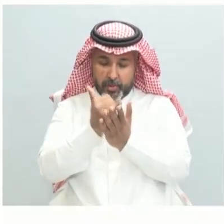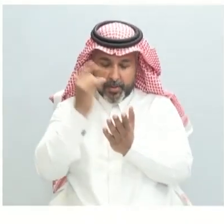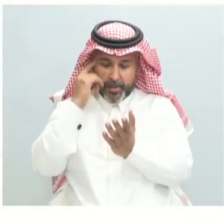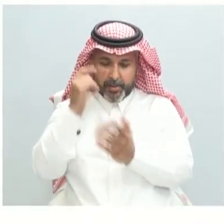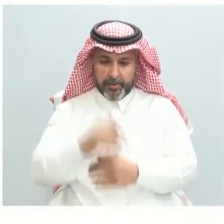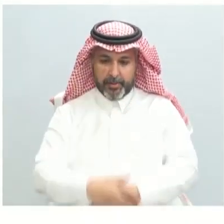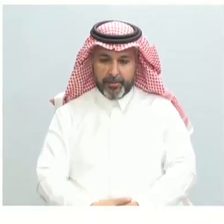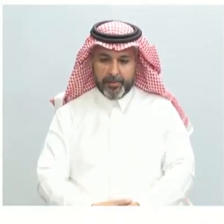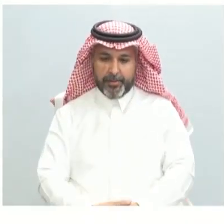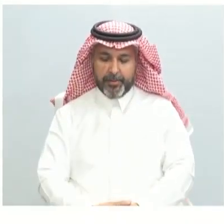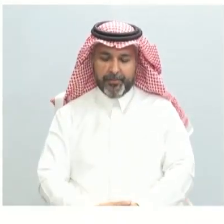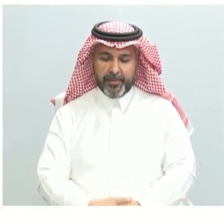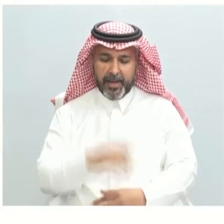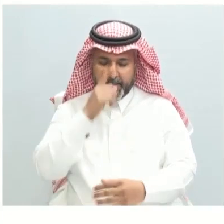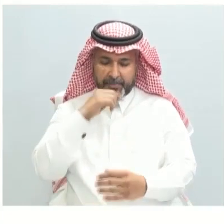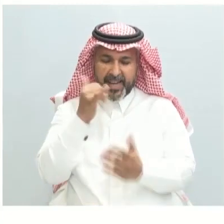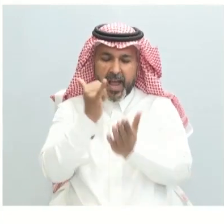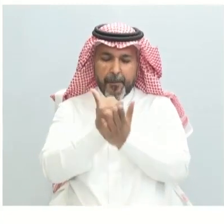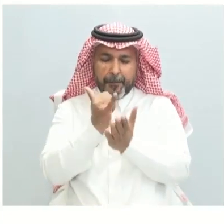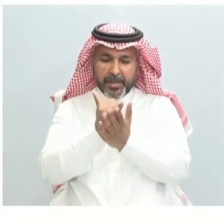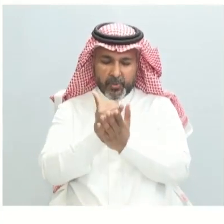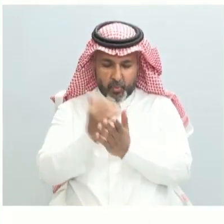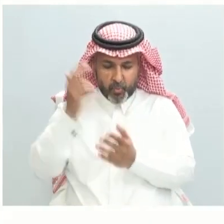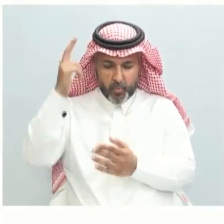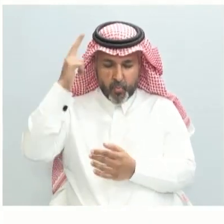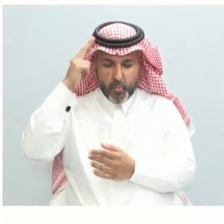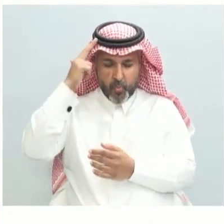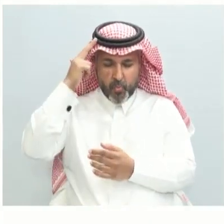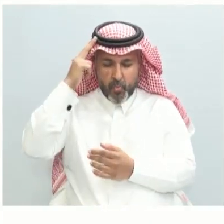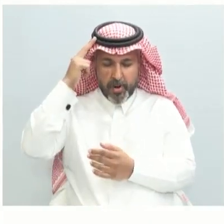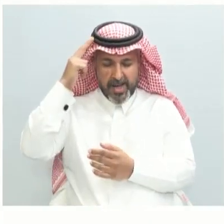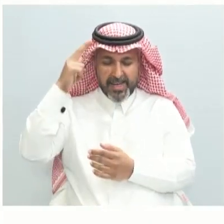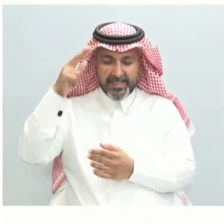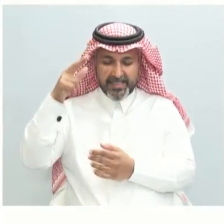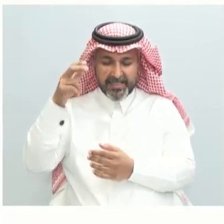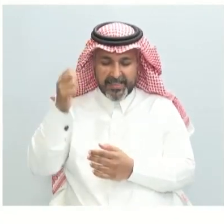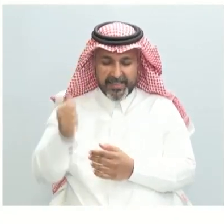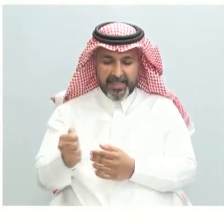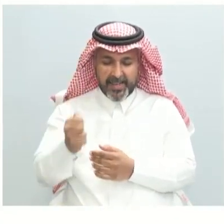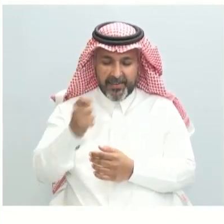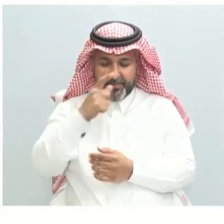من مواطن الصالحه التي تتضمن حقوق وواجبات